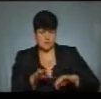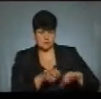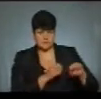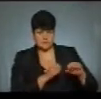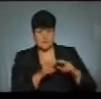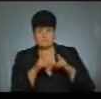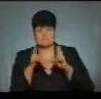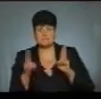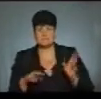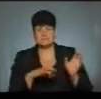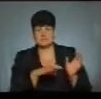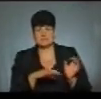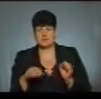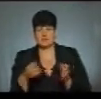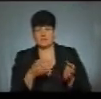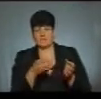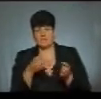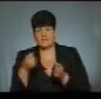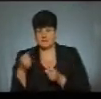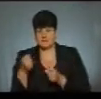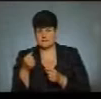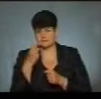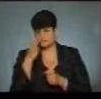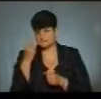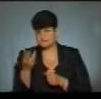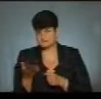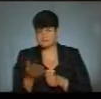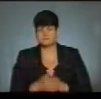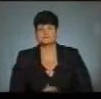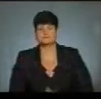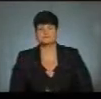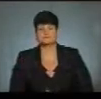міст забрало, ми його витягнули, вон. Бог знає звідки.